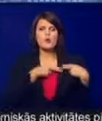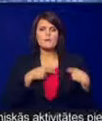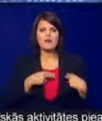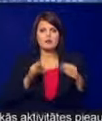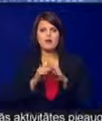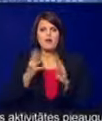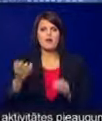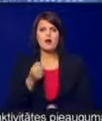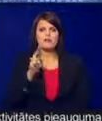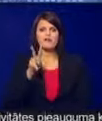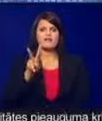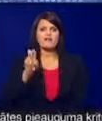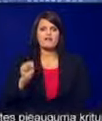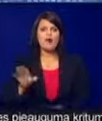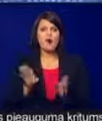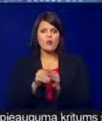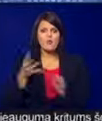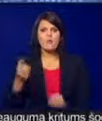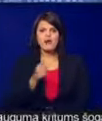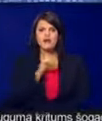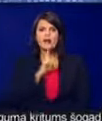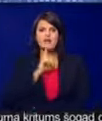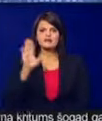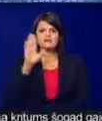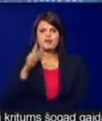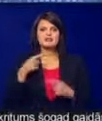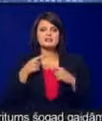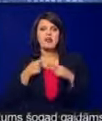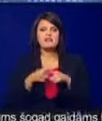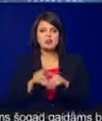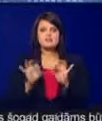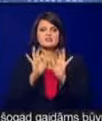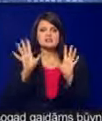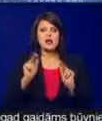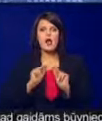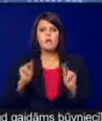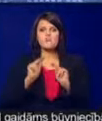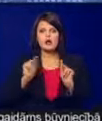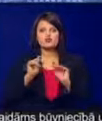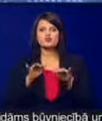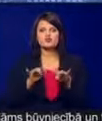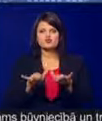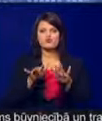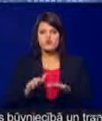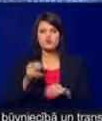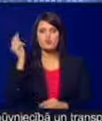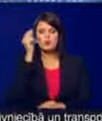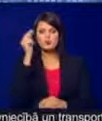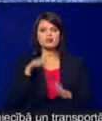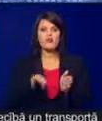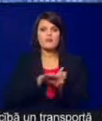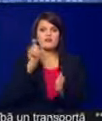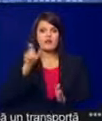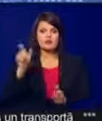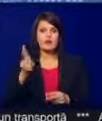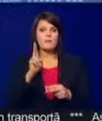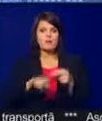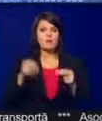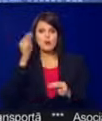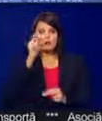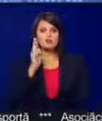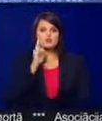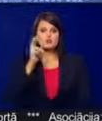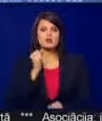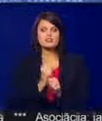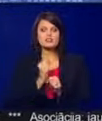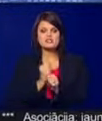un Liepājas valsts tehnikumu sāk apmācīt šuvējus. Kursu dalībniecēm pabeidzot mācības tika solīts darbs uz pusgadu kādā